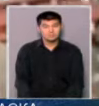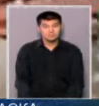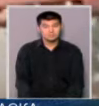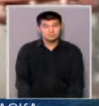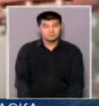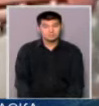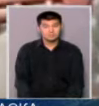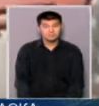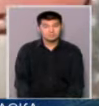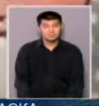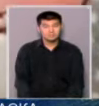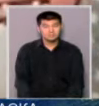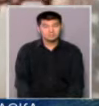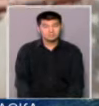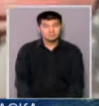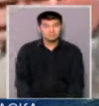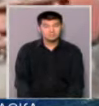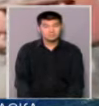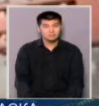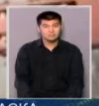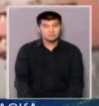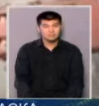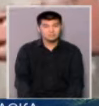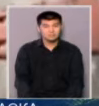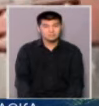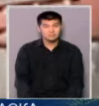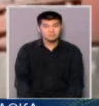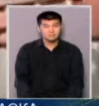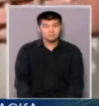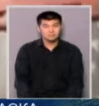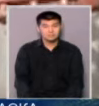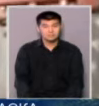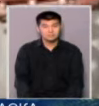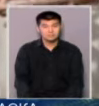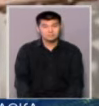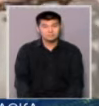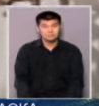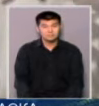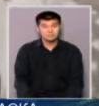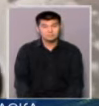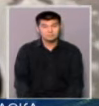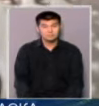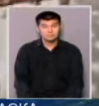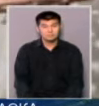Гитарамдағы біреусіз бұрышта қадыған, бауырыңа басып егілі бір жылайсың әлі.